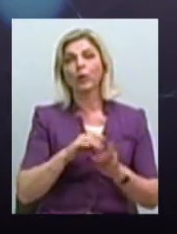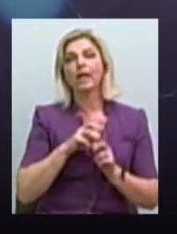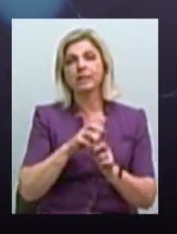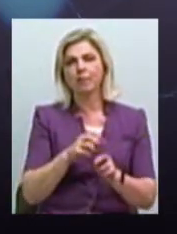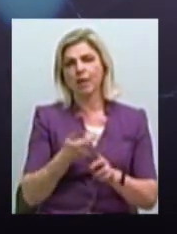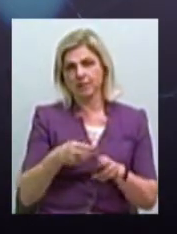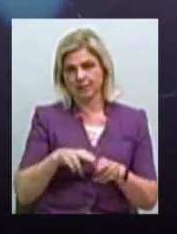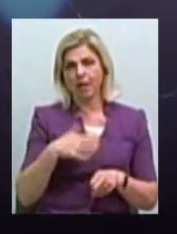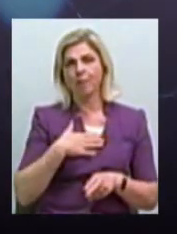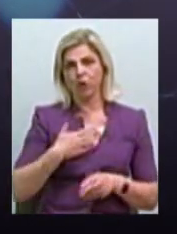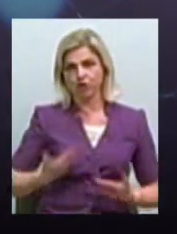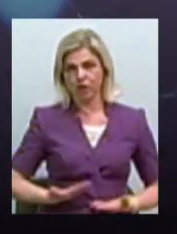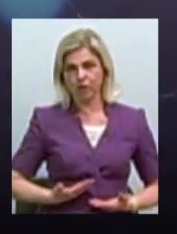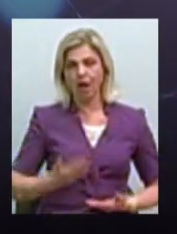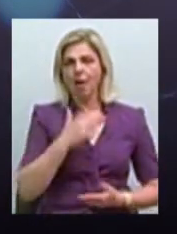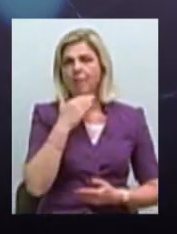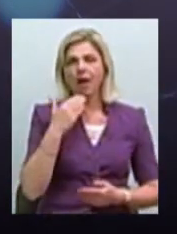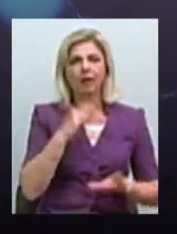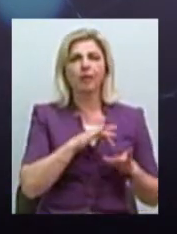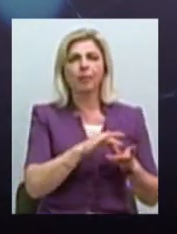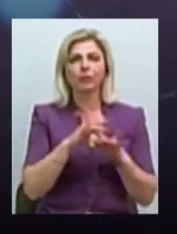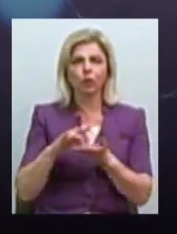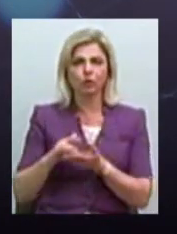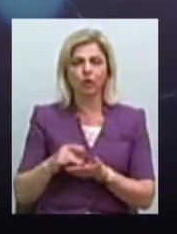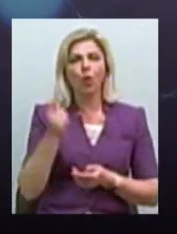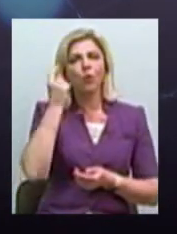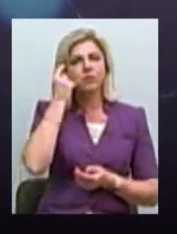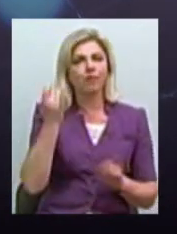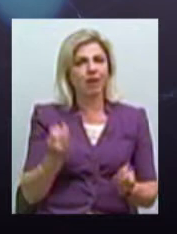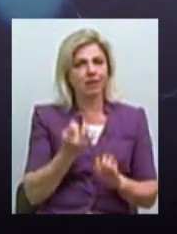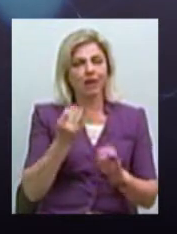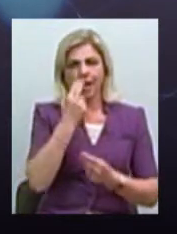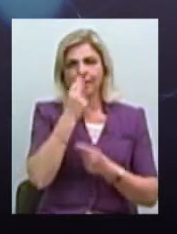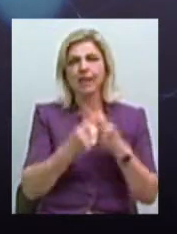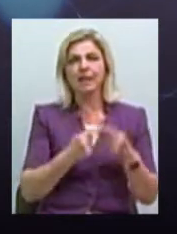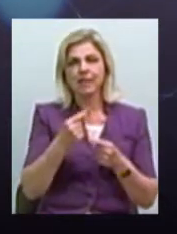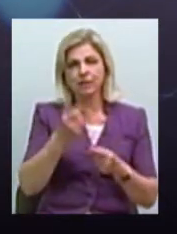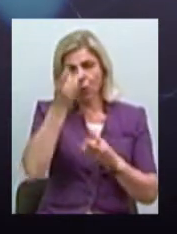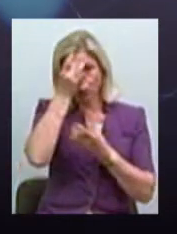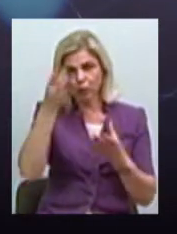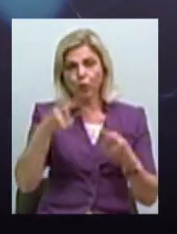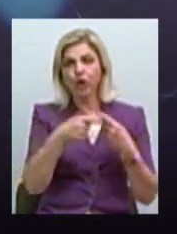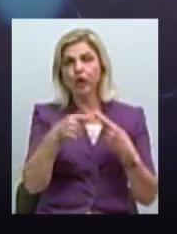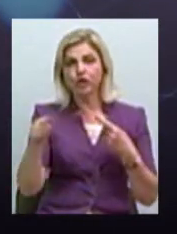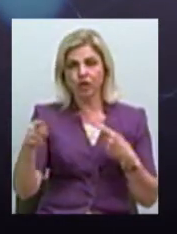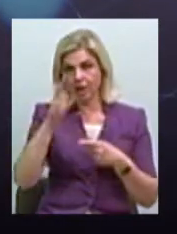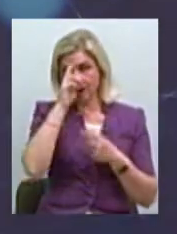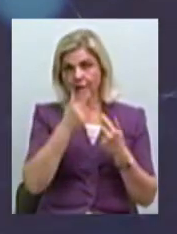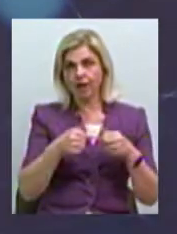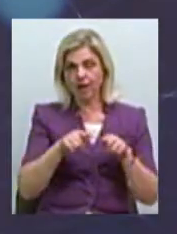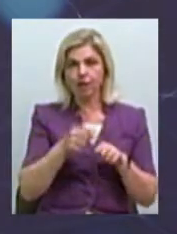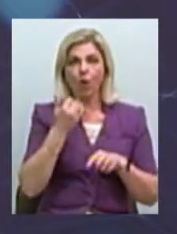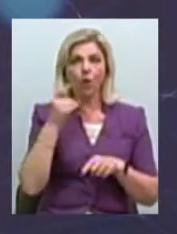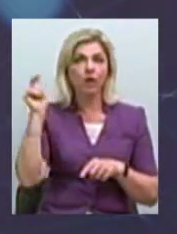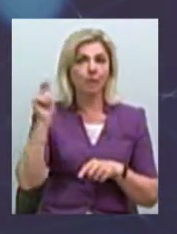багато подорожую, дуже люблю дізнаватися традиції, культуру інших країн. І коли приїжджаєш на Миколаївщину,